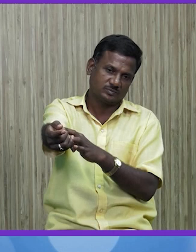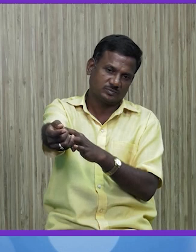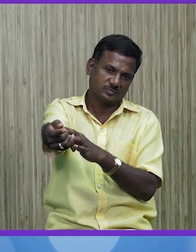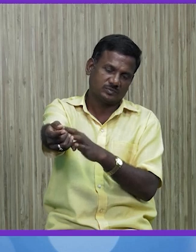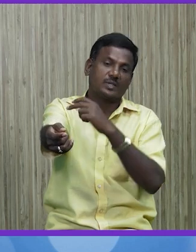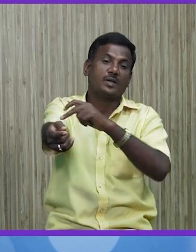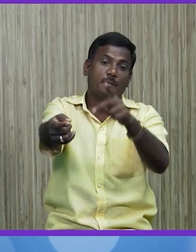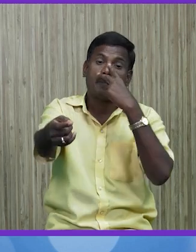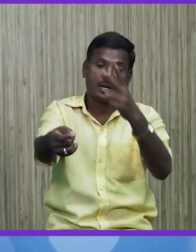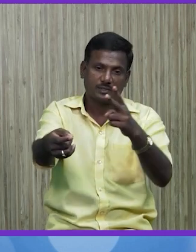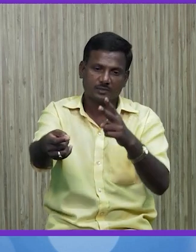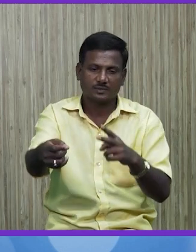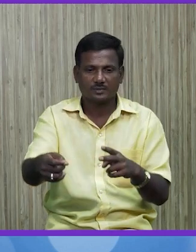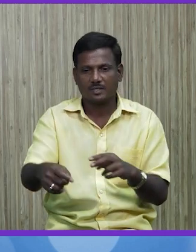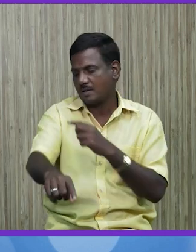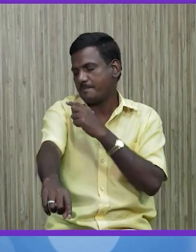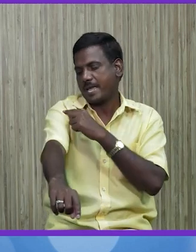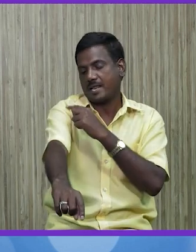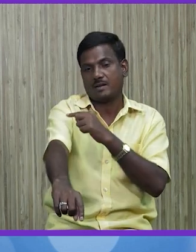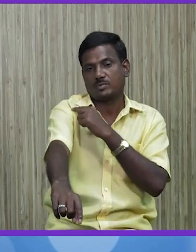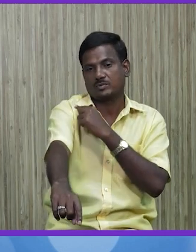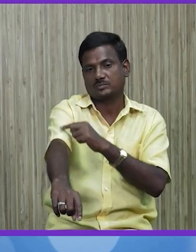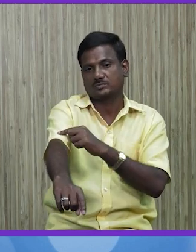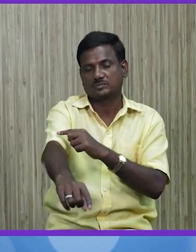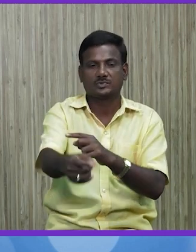மேற்கையில் ஒரு எலும்பும்